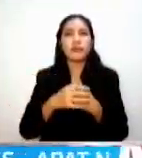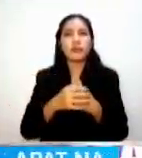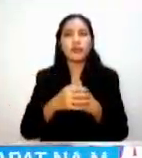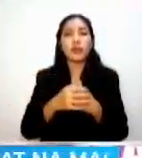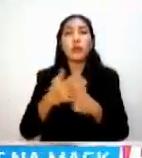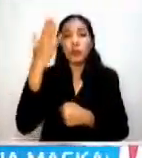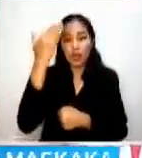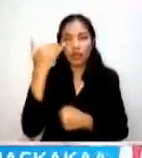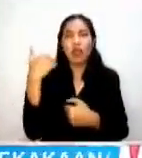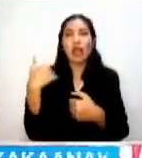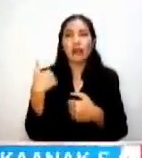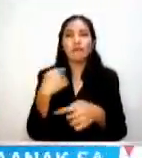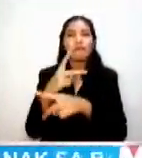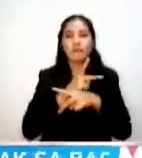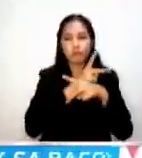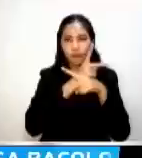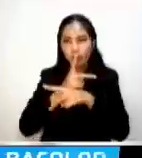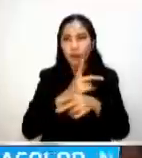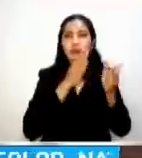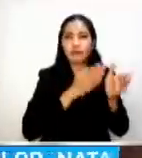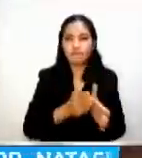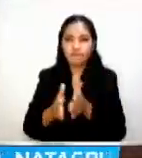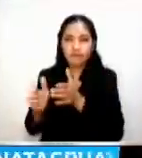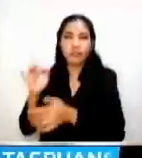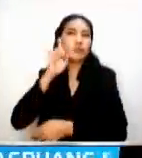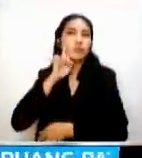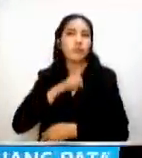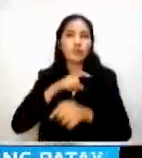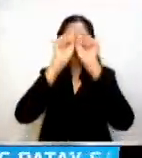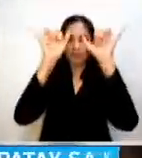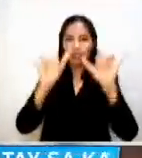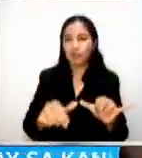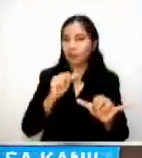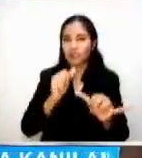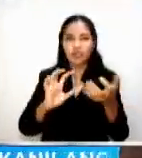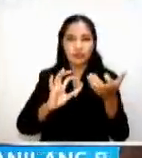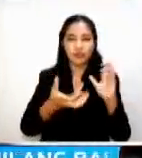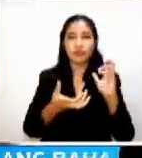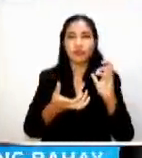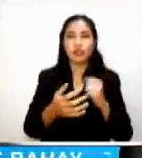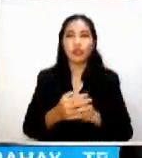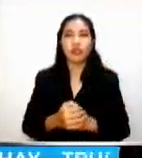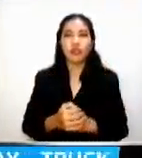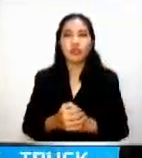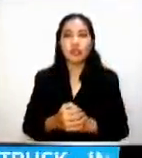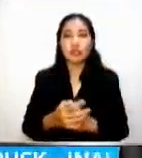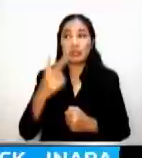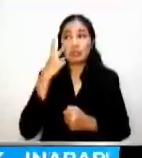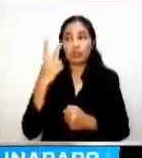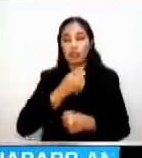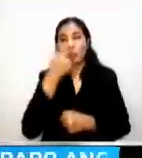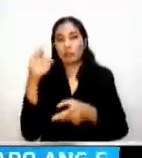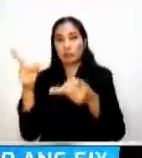na mailatag yung mas maayos sa sistema para maiwasan yung gulo. Siguro dahil nakikita talaga nila na sa ibang lugar, nagkakaproblema ko. So